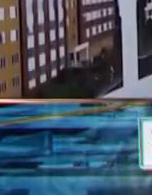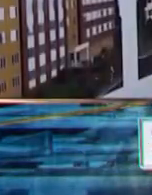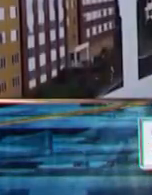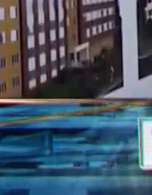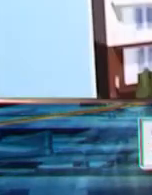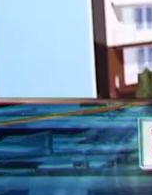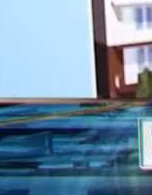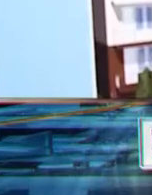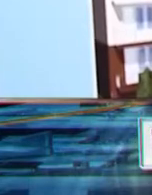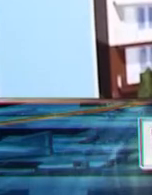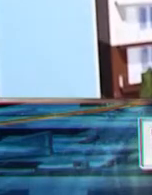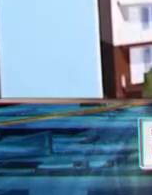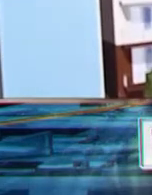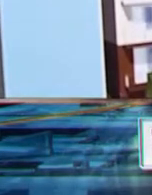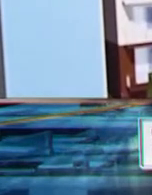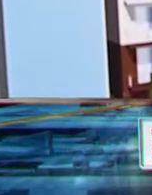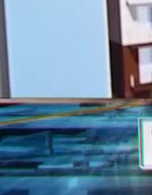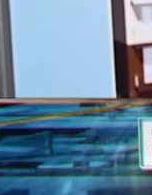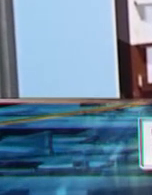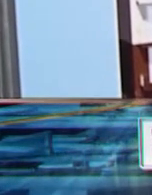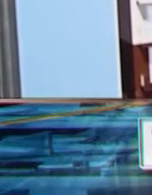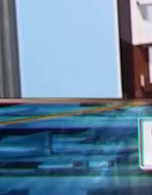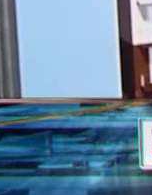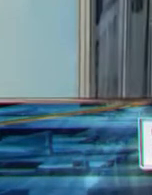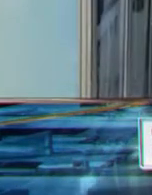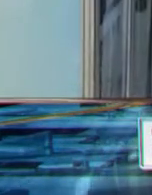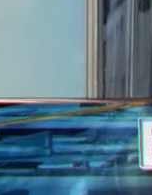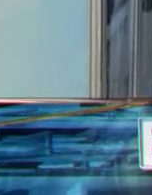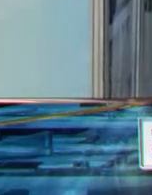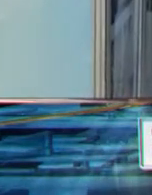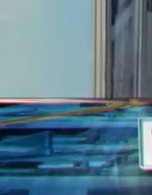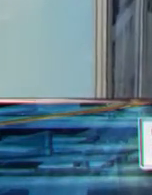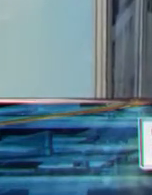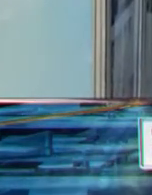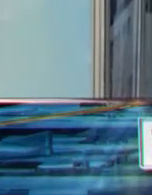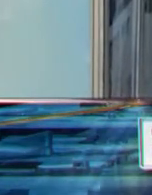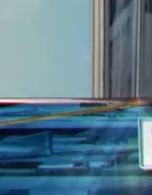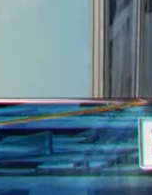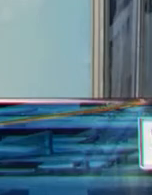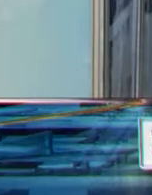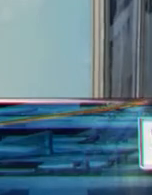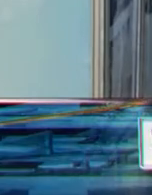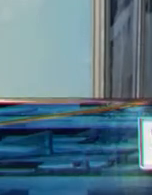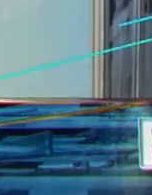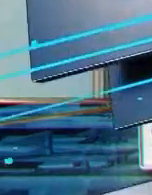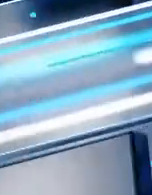Талдықорғанның іргесі кеңіп, әлеуметтік нысандар саны арта түспек. Жаңа құрылыс жобалары бүгін облыс әкімінің назарына